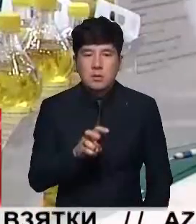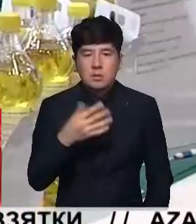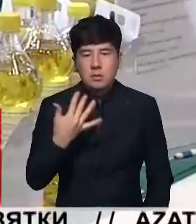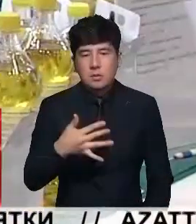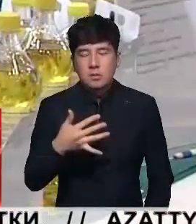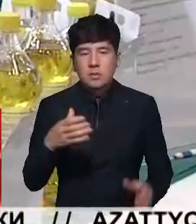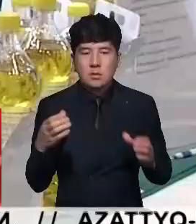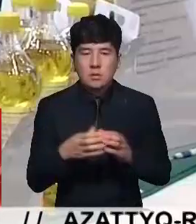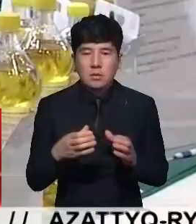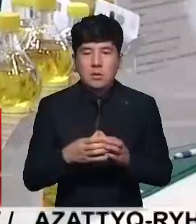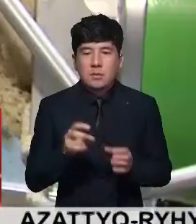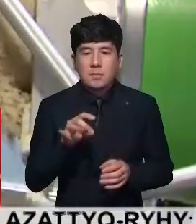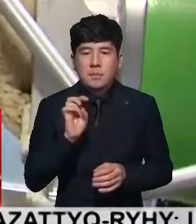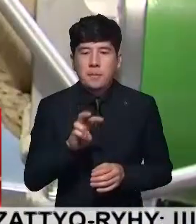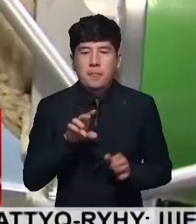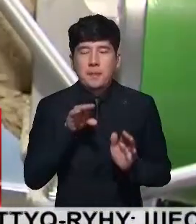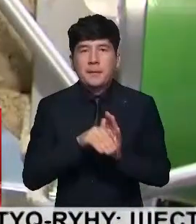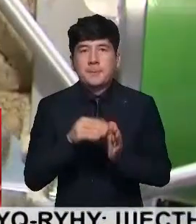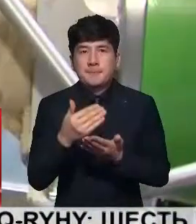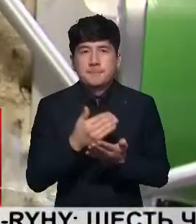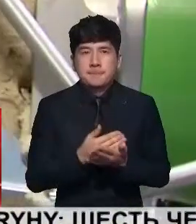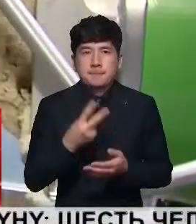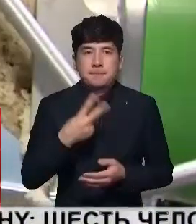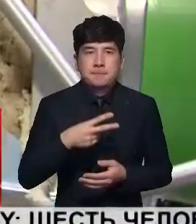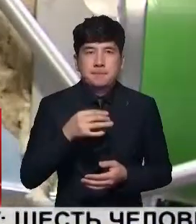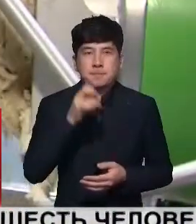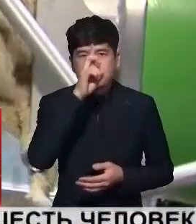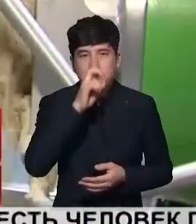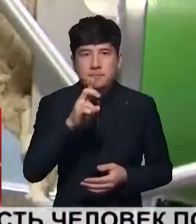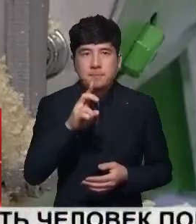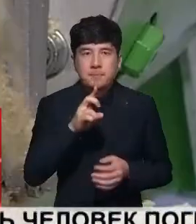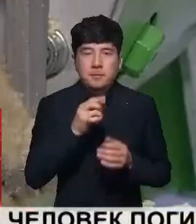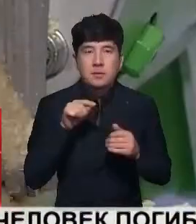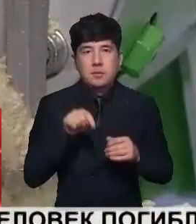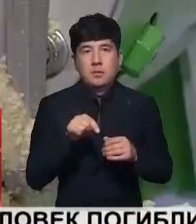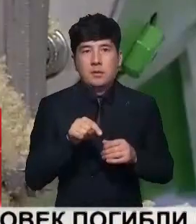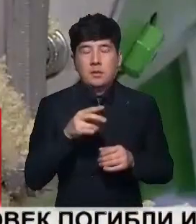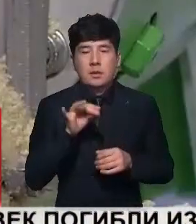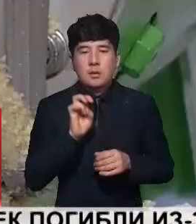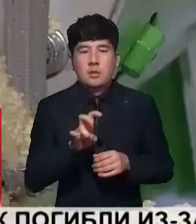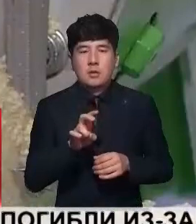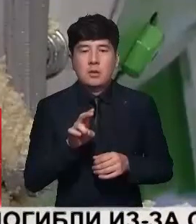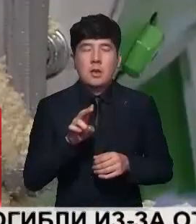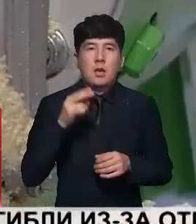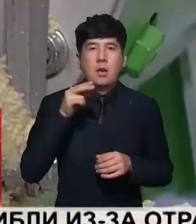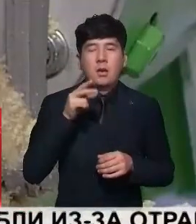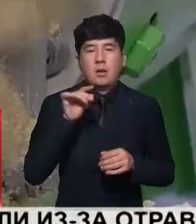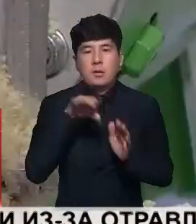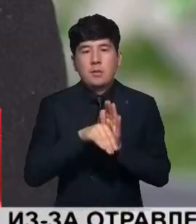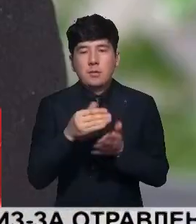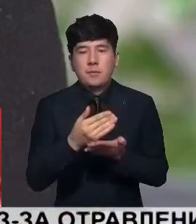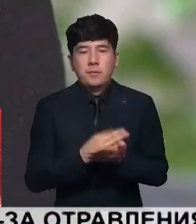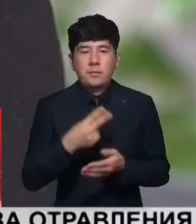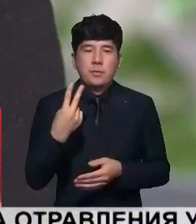лучших компаний агропромышленного сектора из 20 стран мира. Отмечу, что на этот раз страной-партнером выступила Германия. Порядка